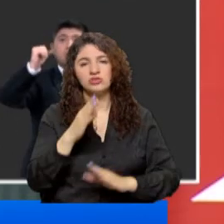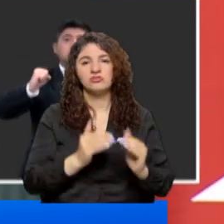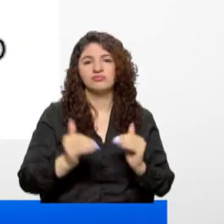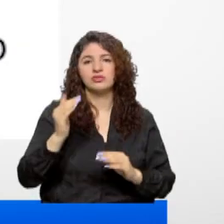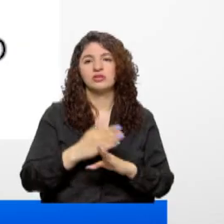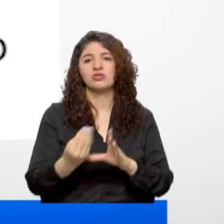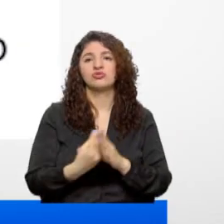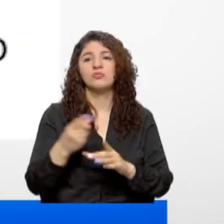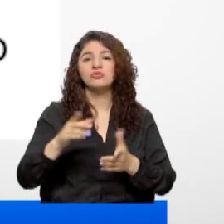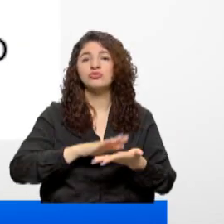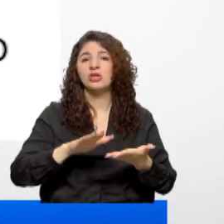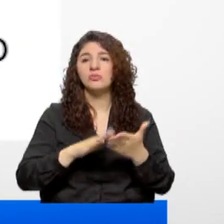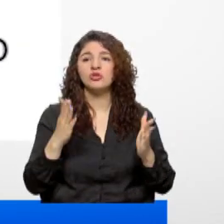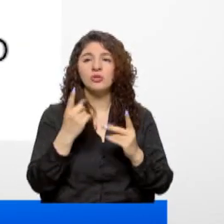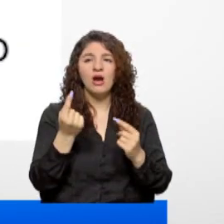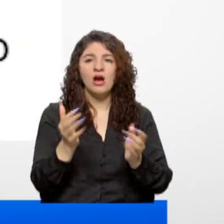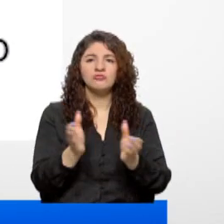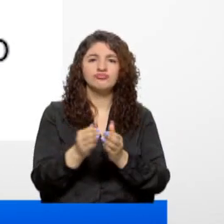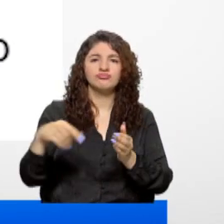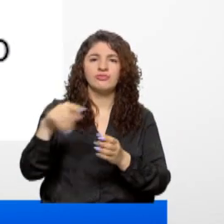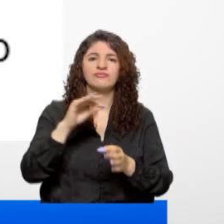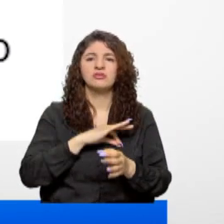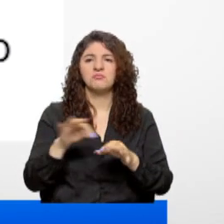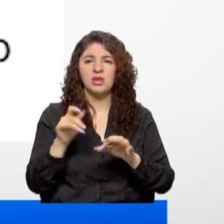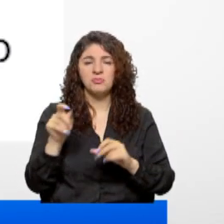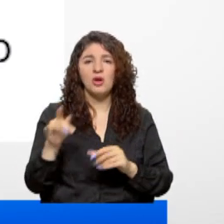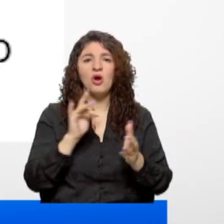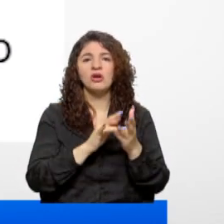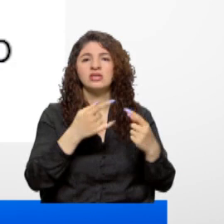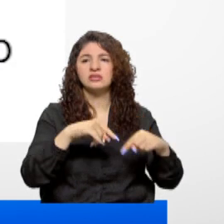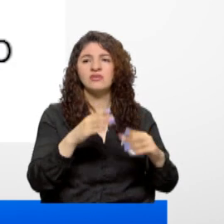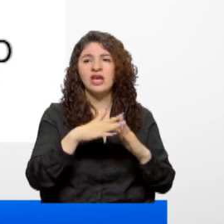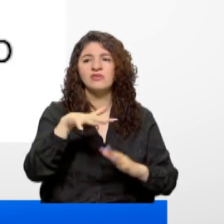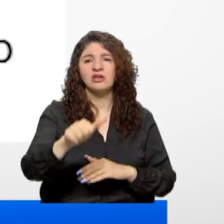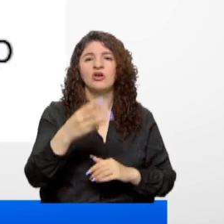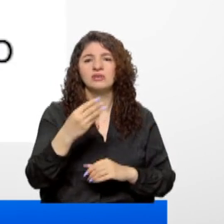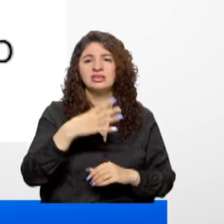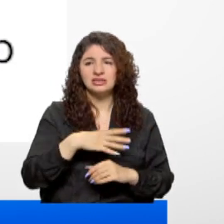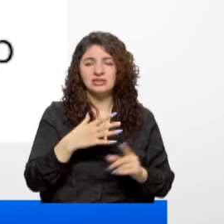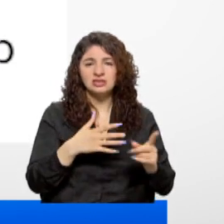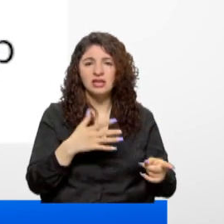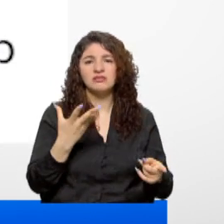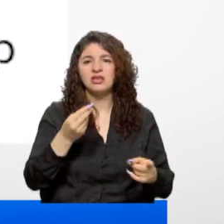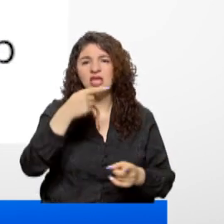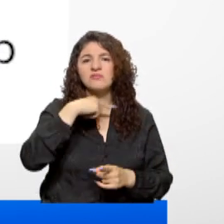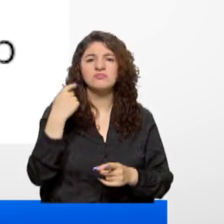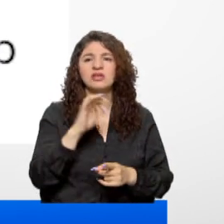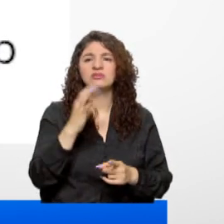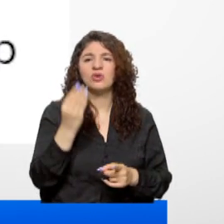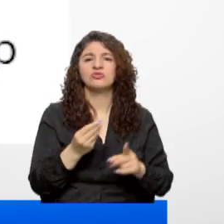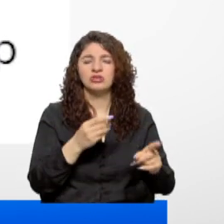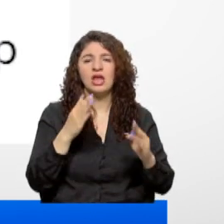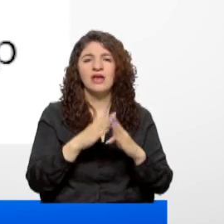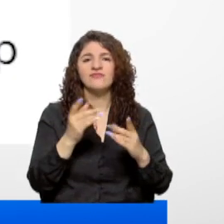artışlara yol açıyor bu düzenleme küçük bir azınlığı faydasına planlanırken ortasını bu sahibi olmasını İsa daha da imkansızlaşır